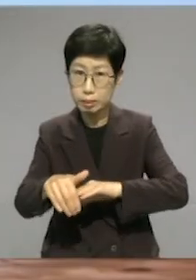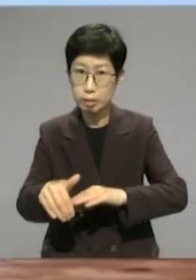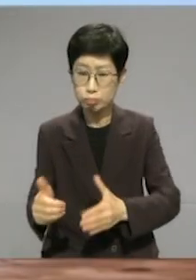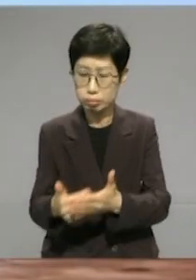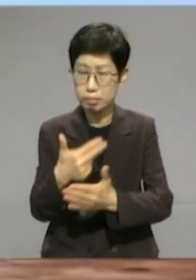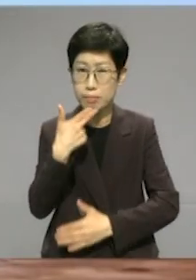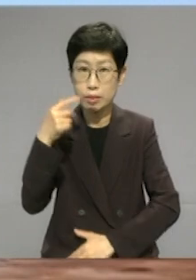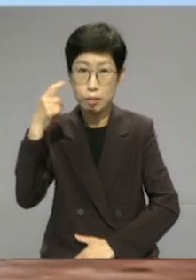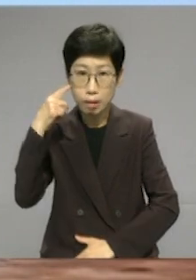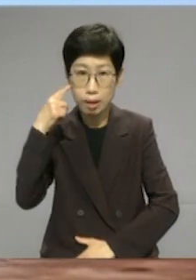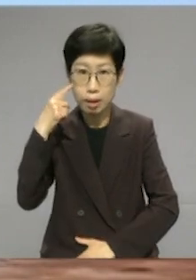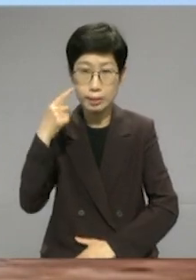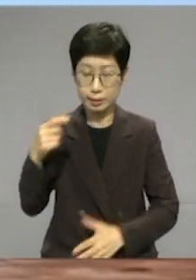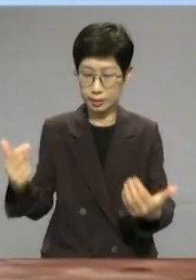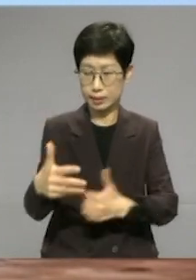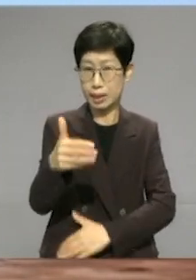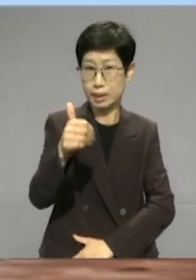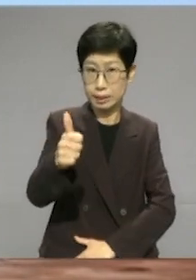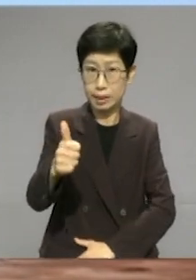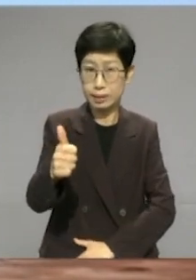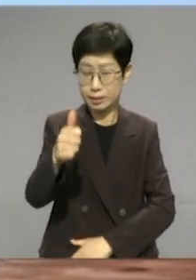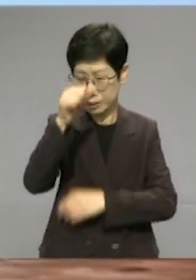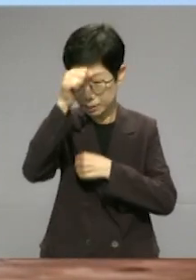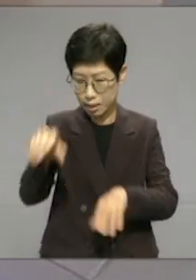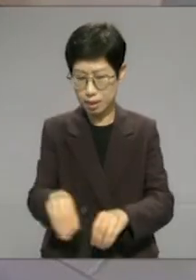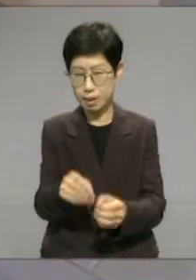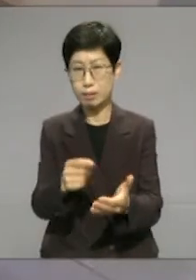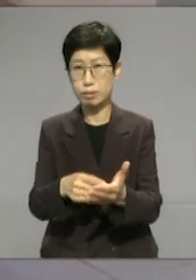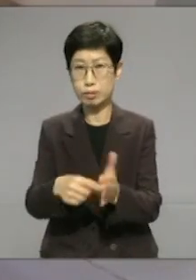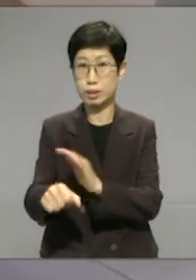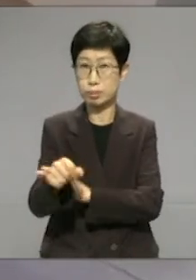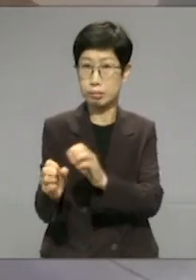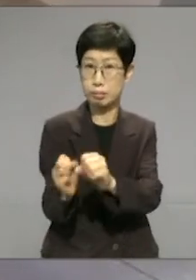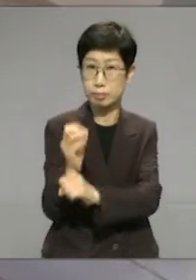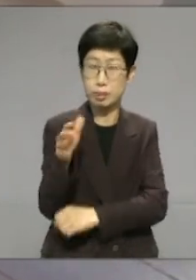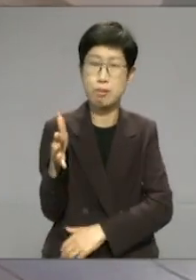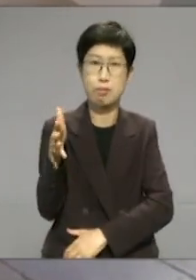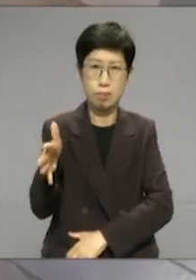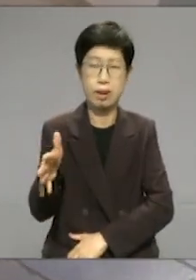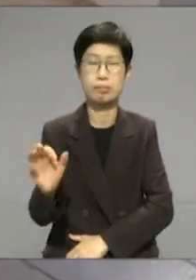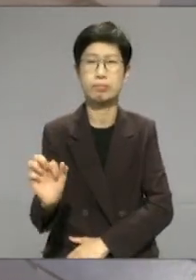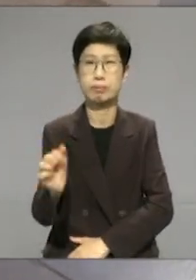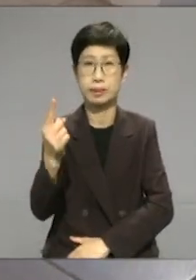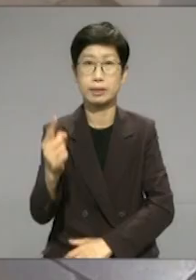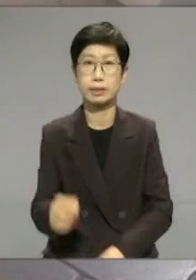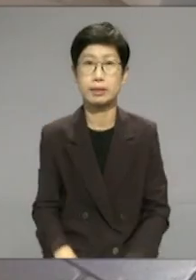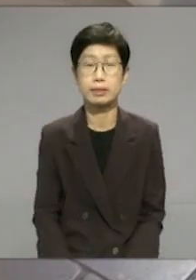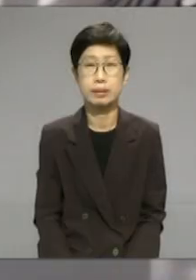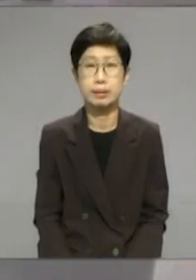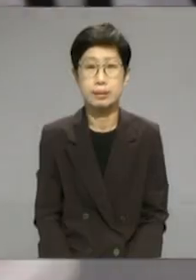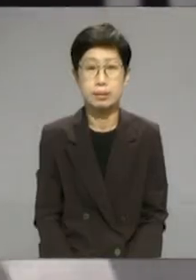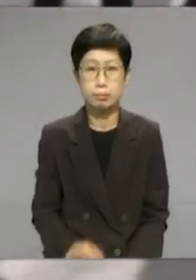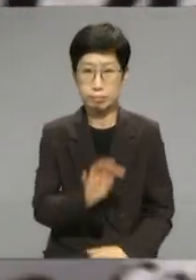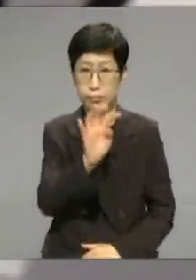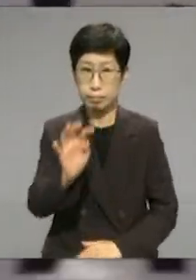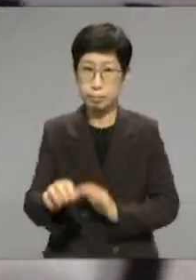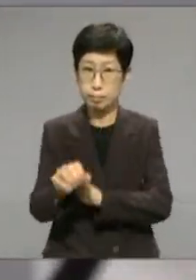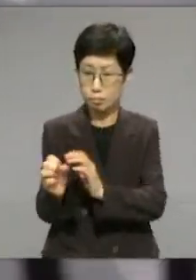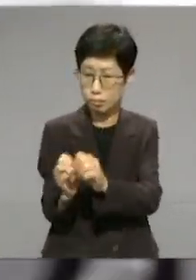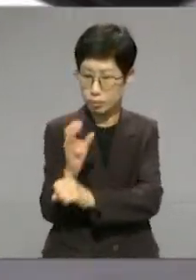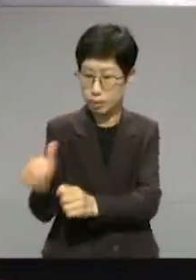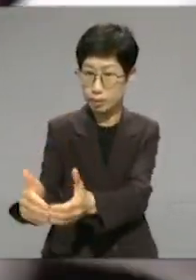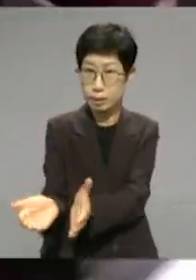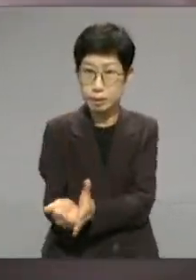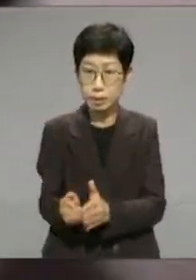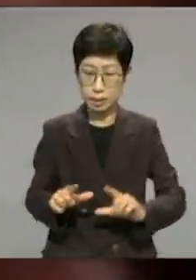극우 성향, 조르자 멜로니 이탈리아 총리의 영향이 크다는 지적도 있습니다. 유럽 극우들은